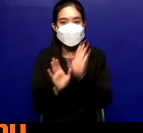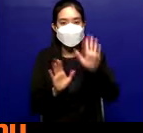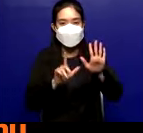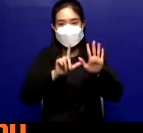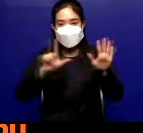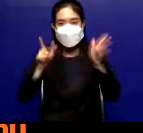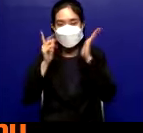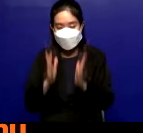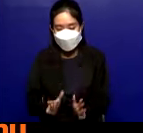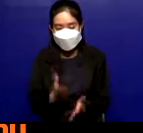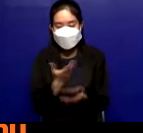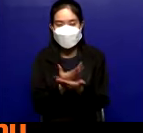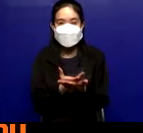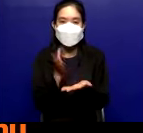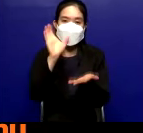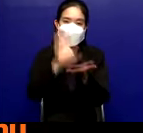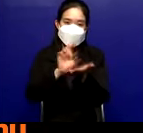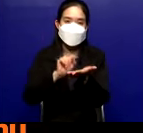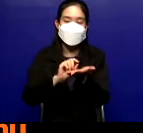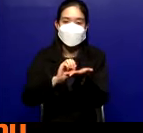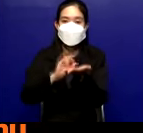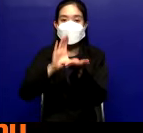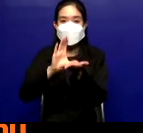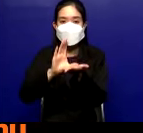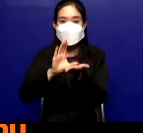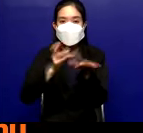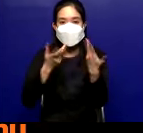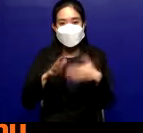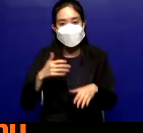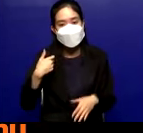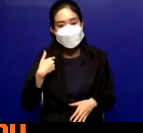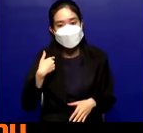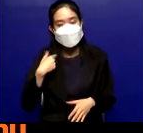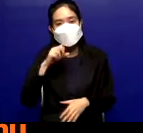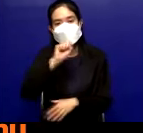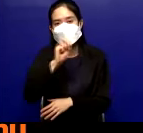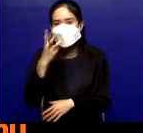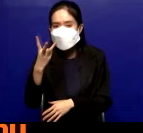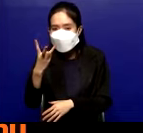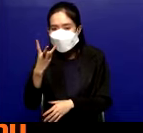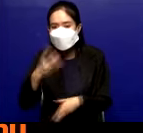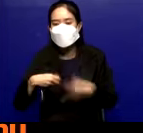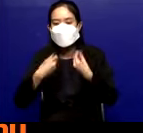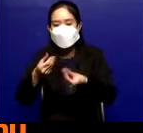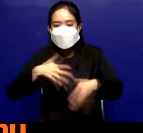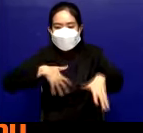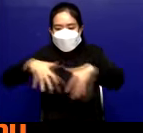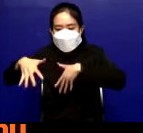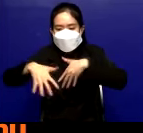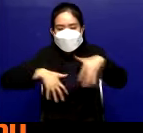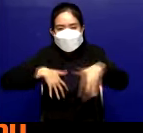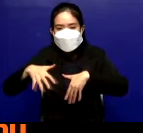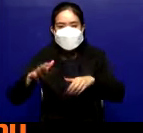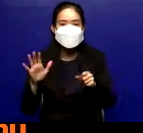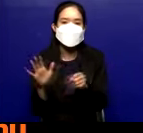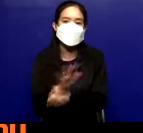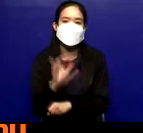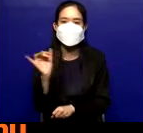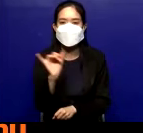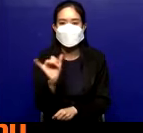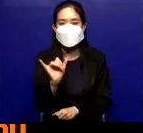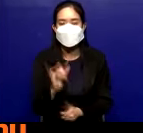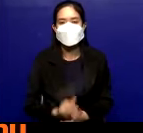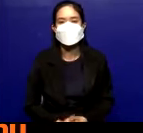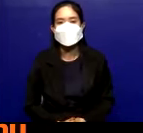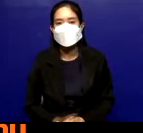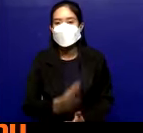ได้รับงบเพิ่มขึ้นและมากกว่าสวัสดิการประชาชนทั้งประเทศ60กว่าล้านคนเสียอีกถ้